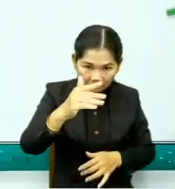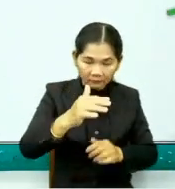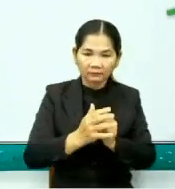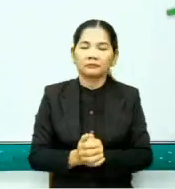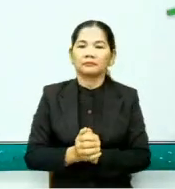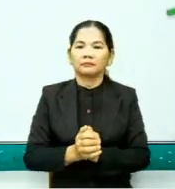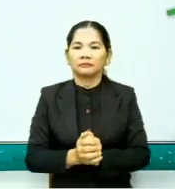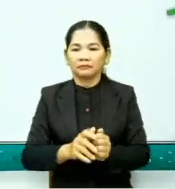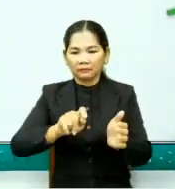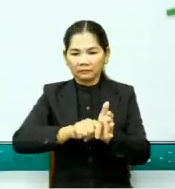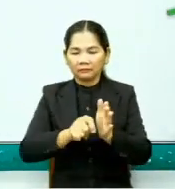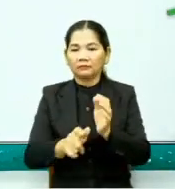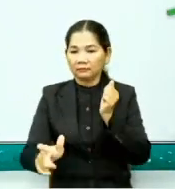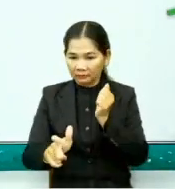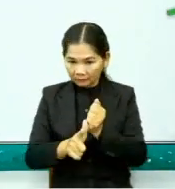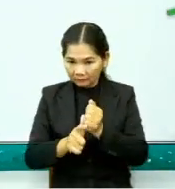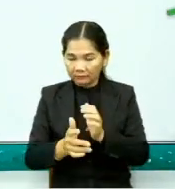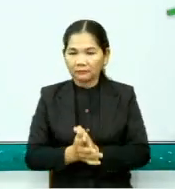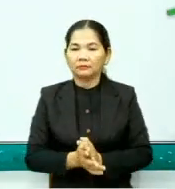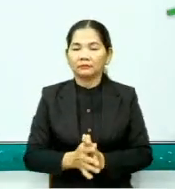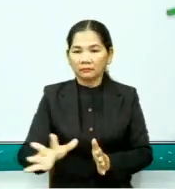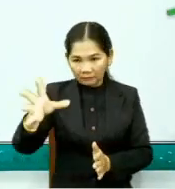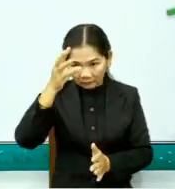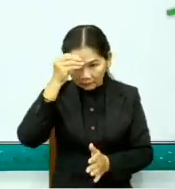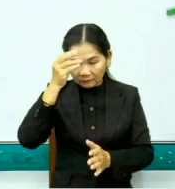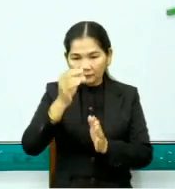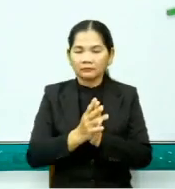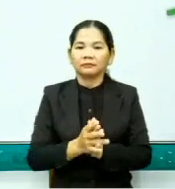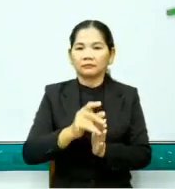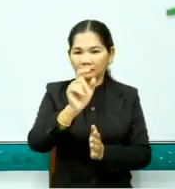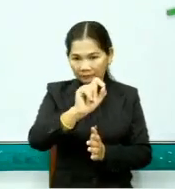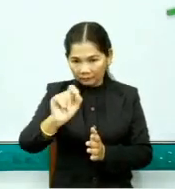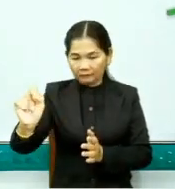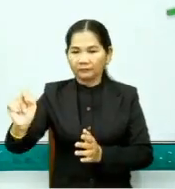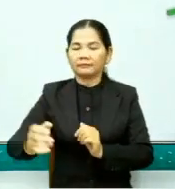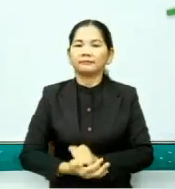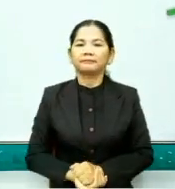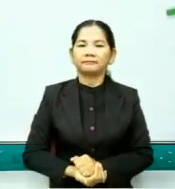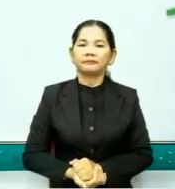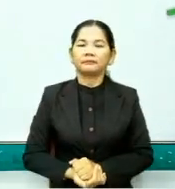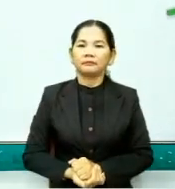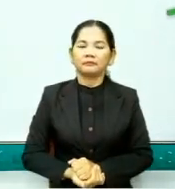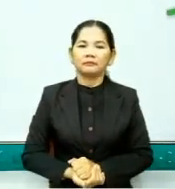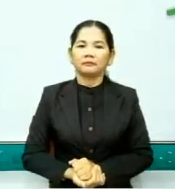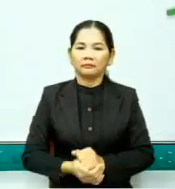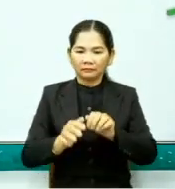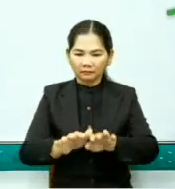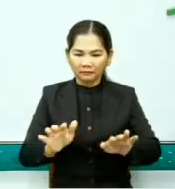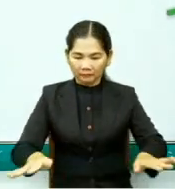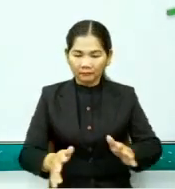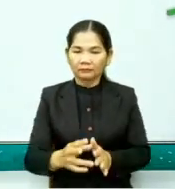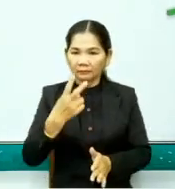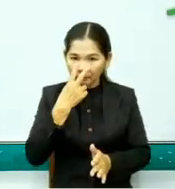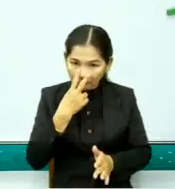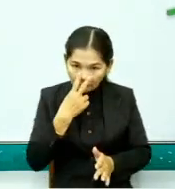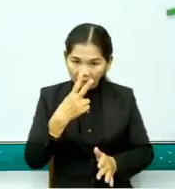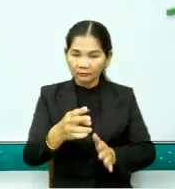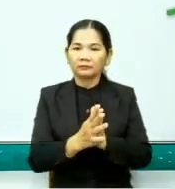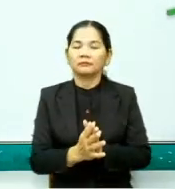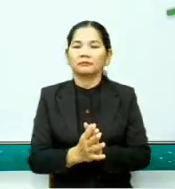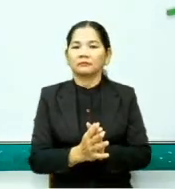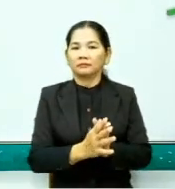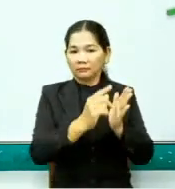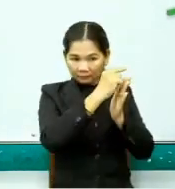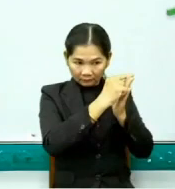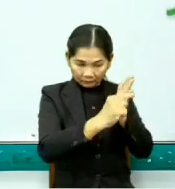tại khám xa rồi thằng ngày ní cứ dưỡng sắc xa ổn bí xóm này chấn con tình ổn kênh con tâm đàn mơ chùm nón